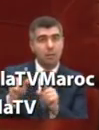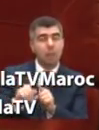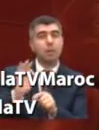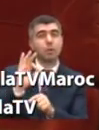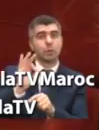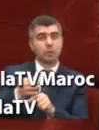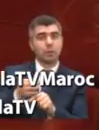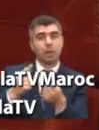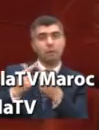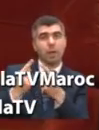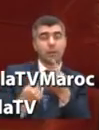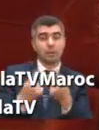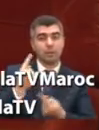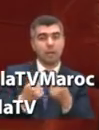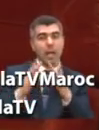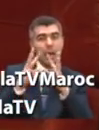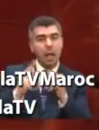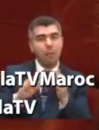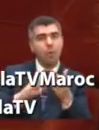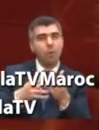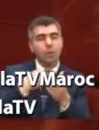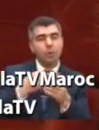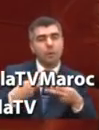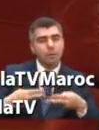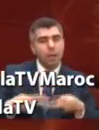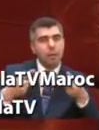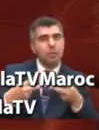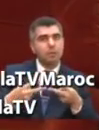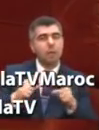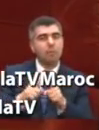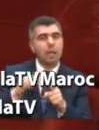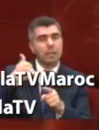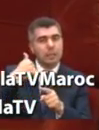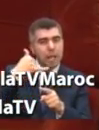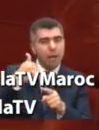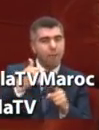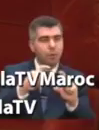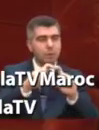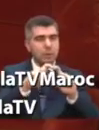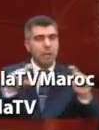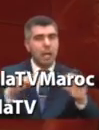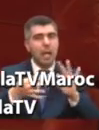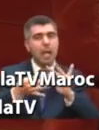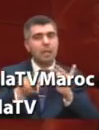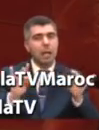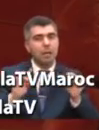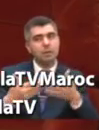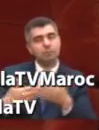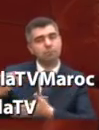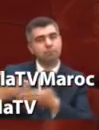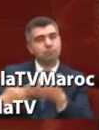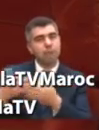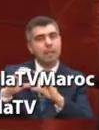حالا. الاخوان بعد نعطيكم الرقم ونعنوا عليه، راه تنعنوا عليه ولكن الرقم ديال الهاتف والبريد الالكتروني فيما يتعلق بالشكايات باش نتواصلوا مع المواطنين